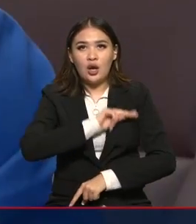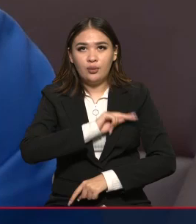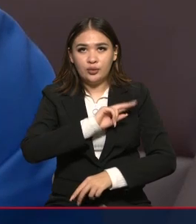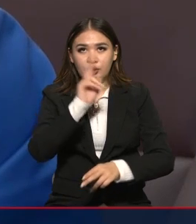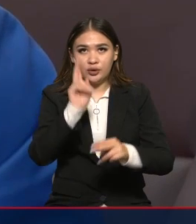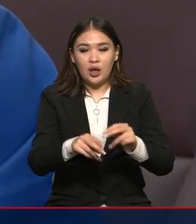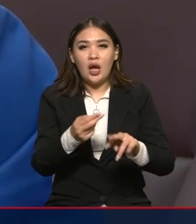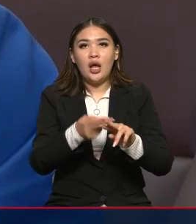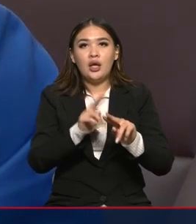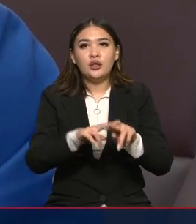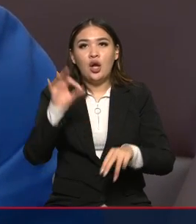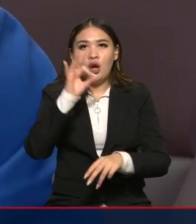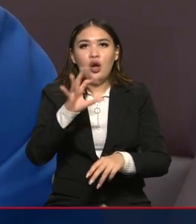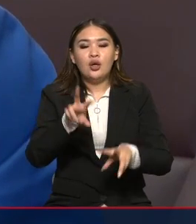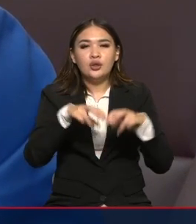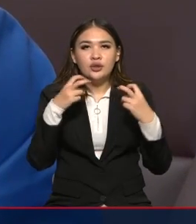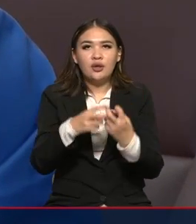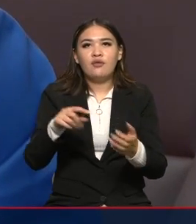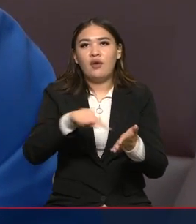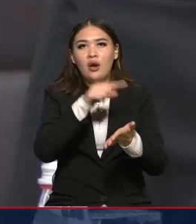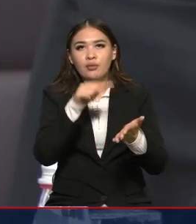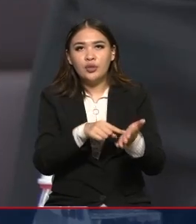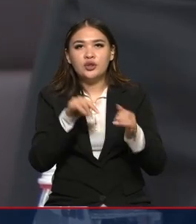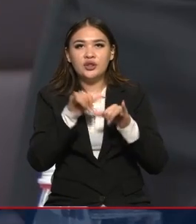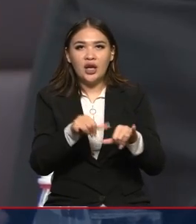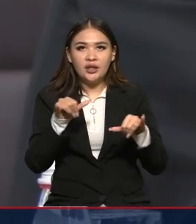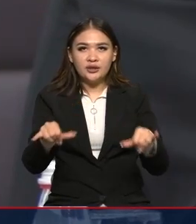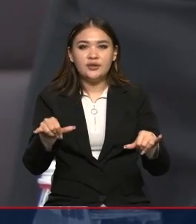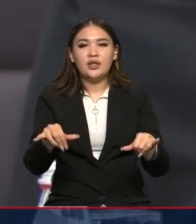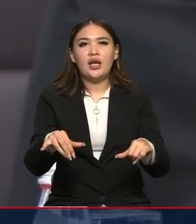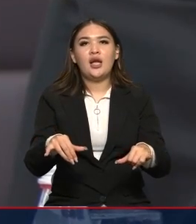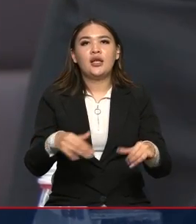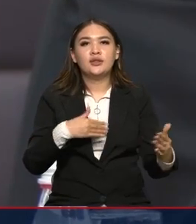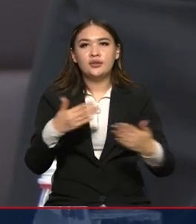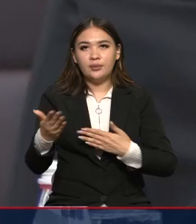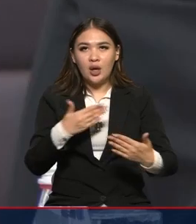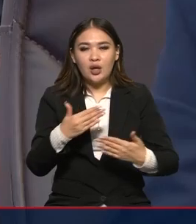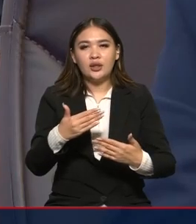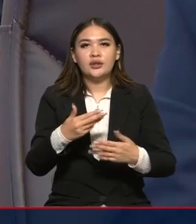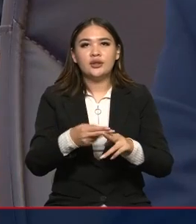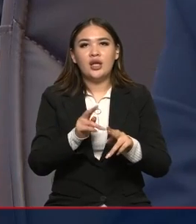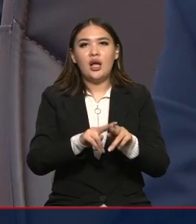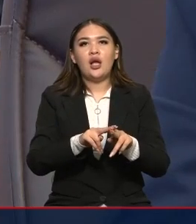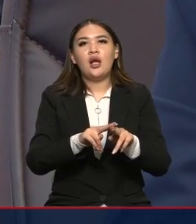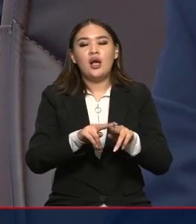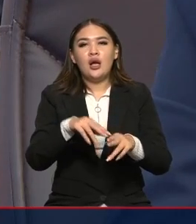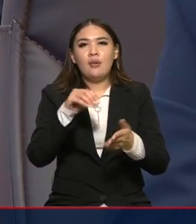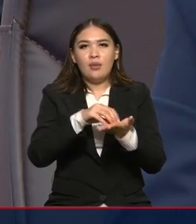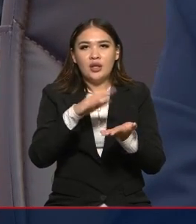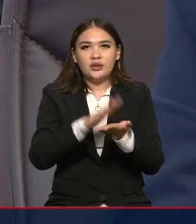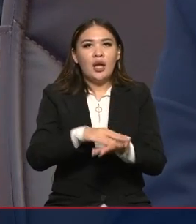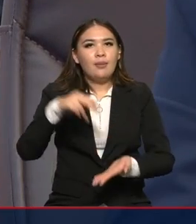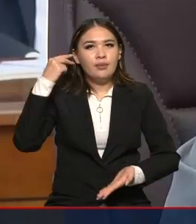целом На заседании обсудили текущие вопросы развития предпринимательства и меры взаимодействия по реализации задач поставленных